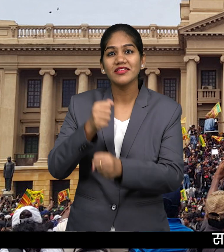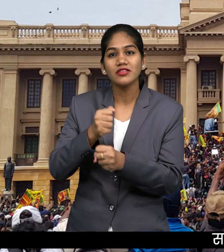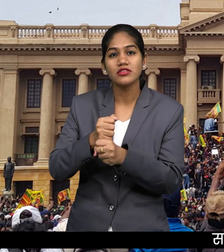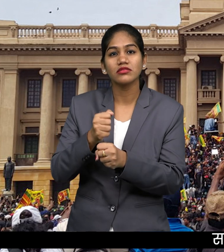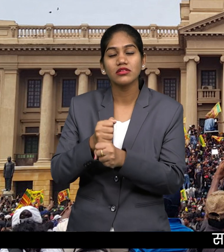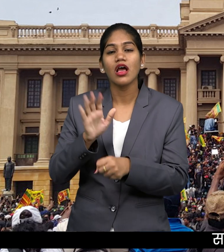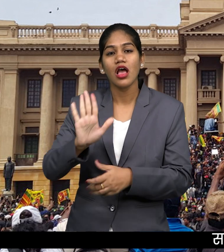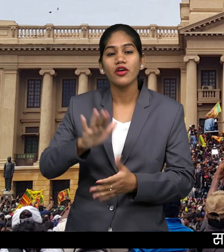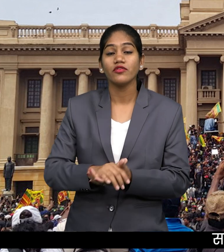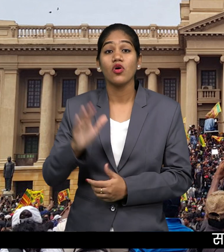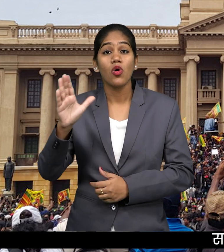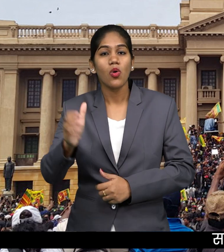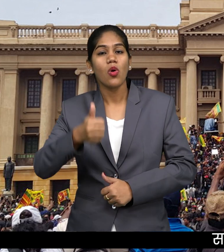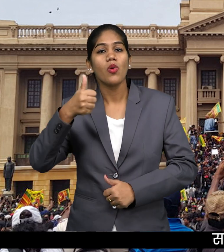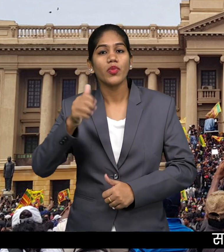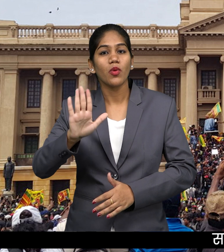सांस्कृतिक, शैक्षणिक